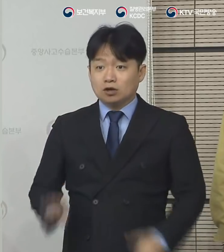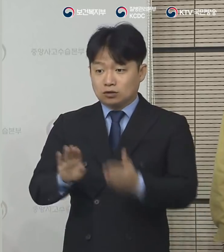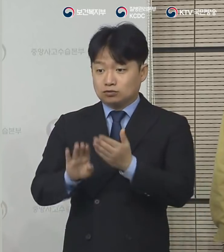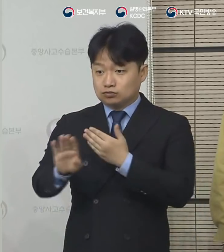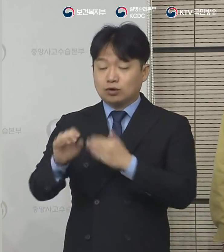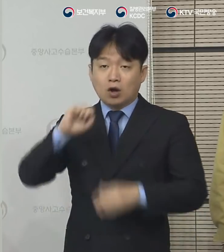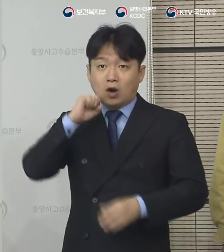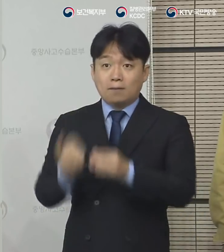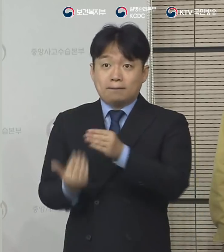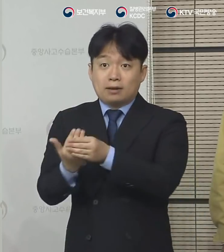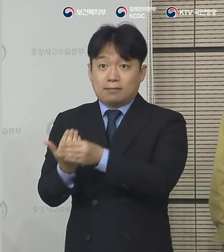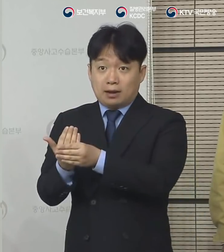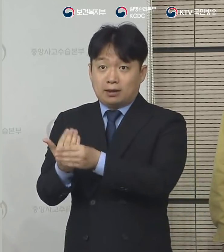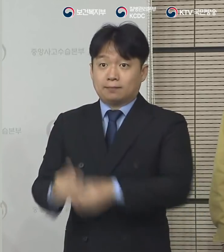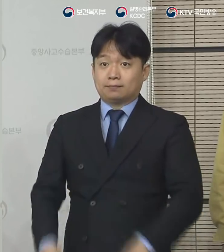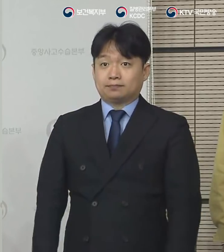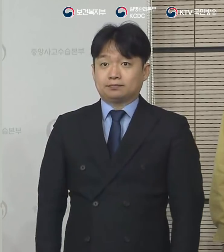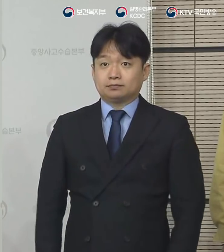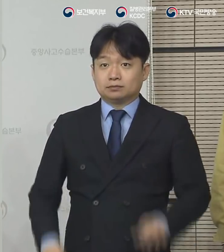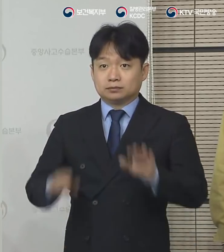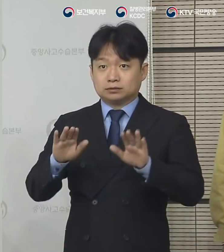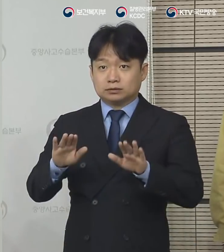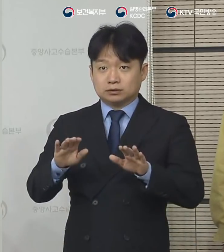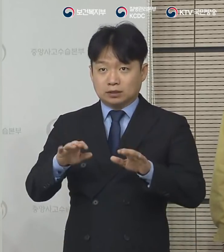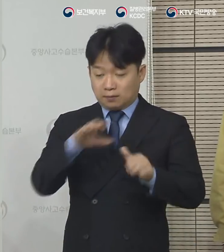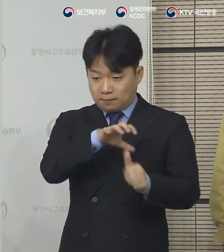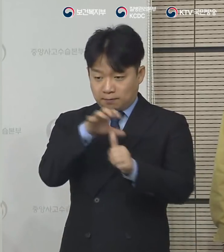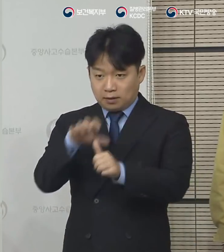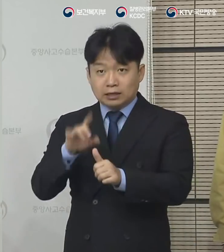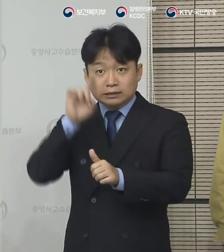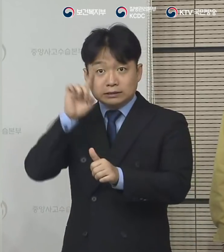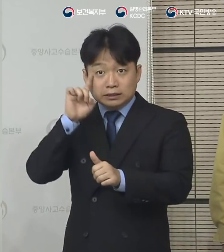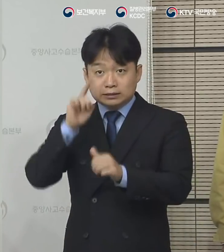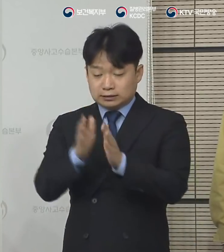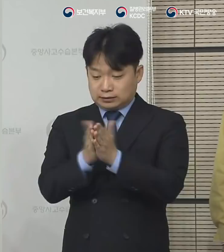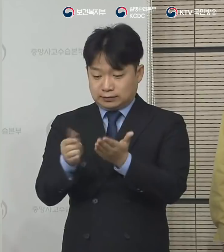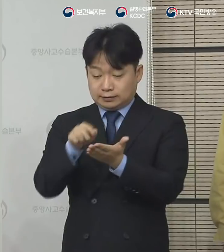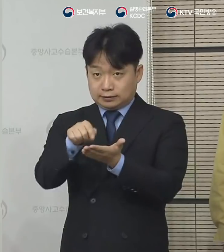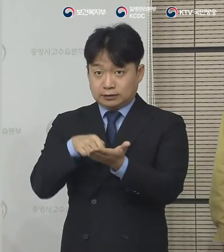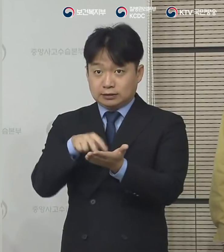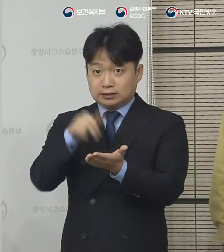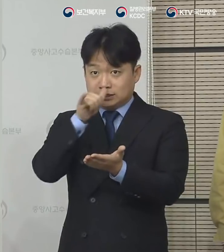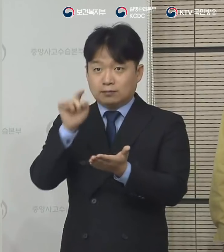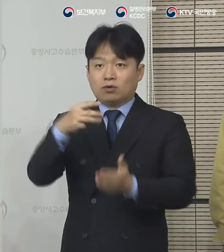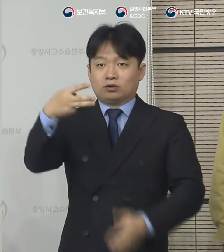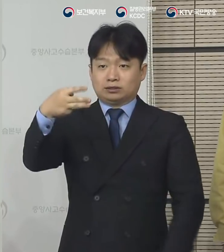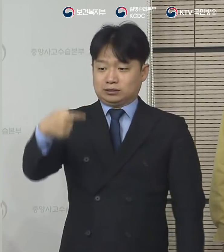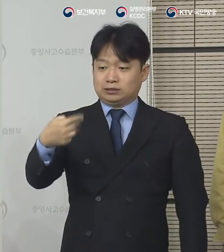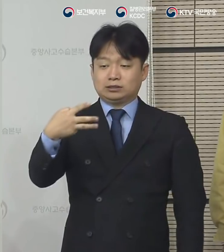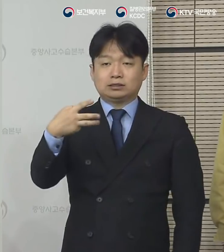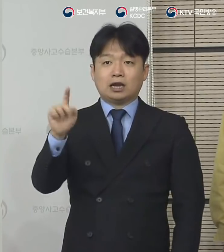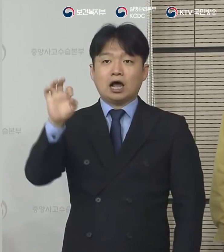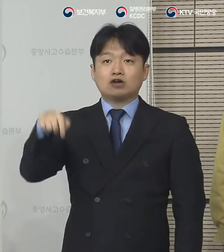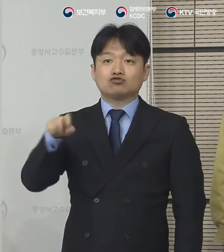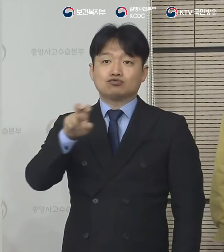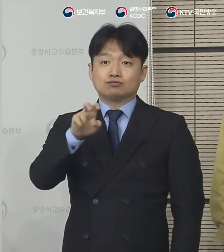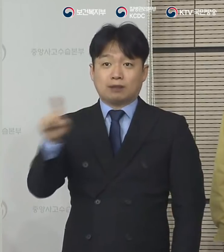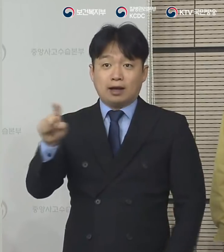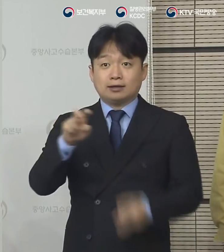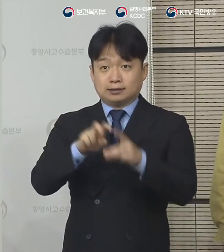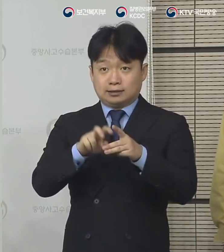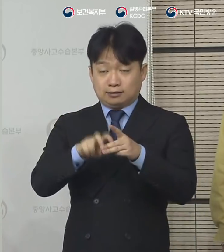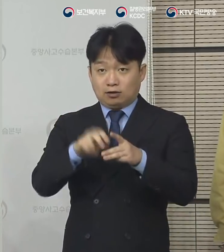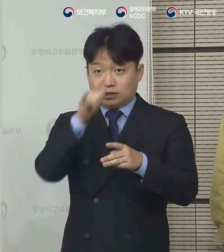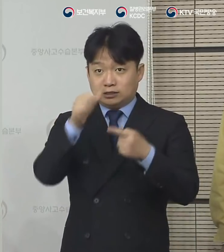생기시는 분들에 대해서는 저희가 격리 스트레스 마음 돌봄 안내서에 국가 트라우마 센터 그리고 국립 정신 의료 기관 그리고